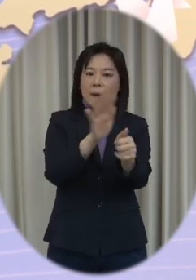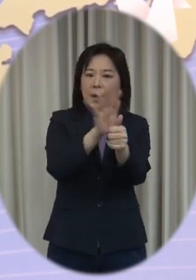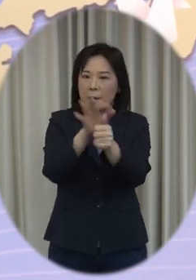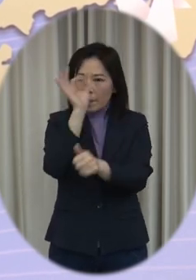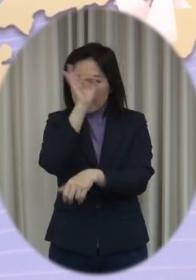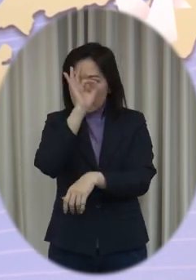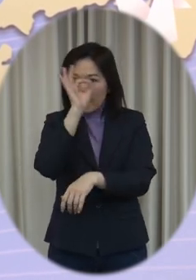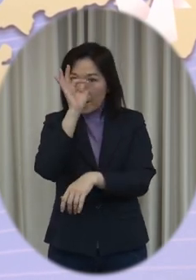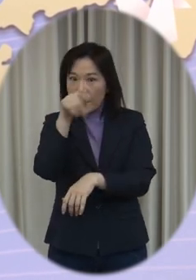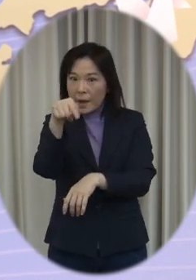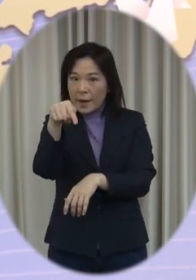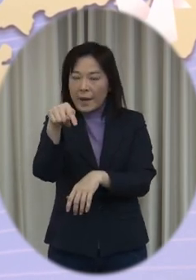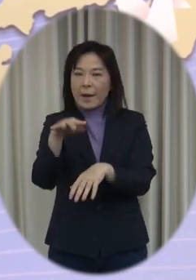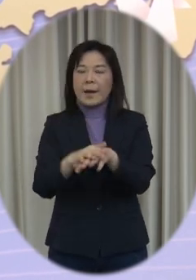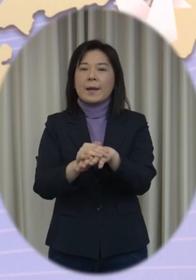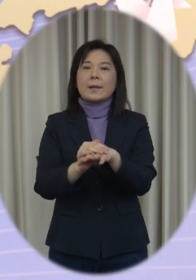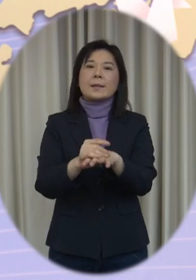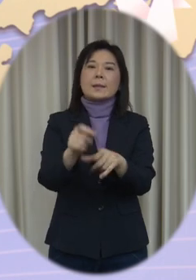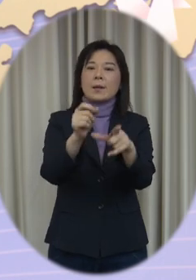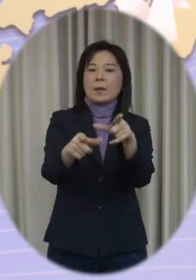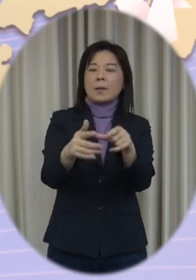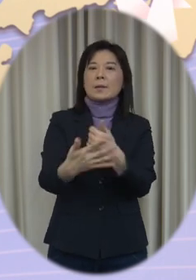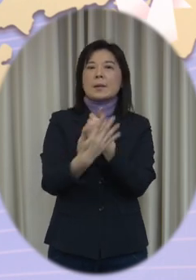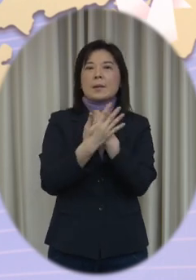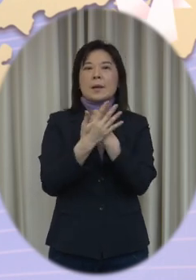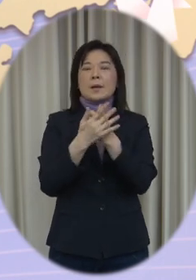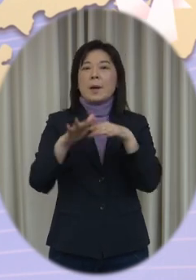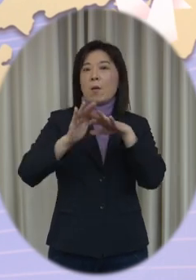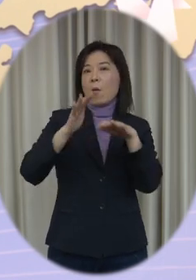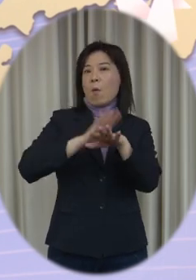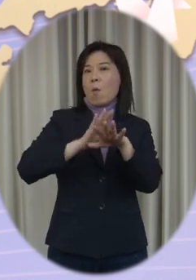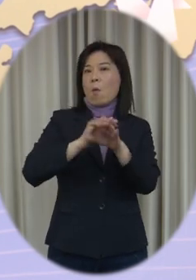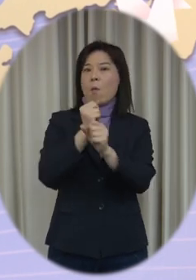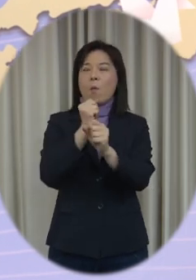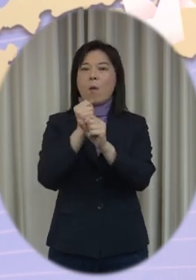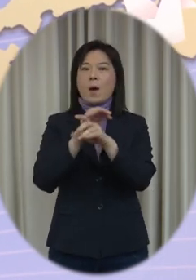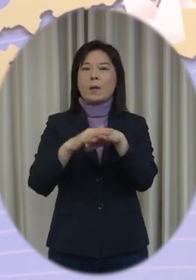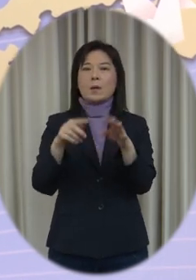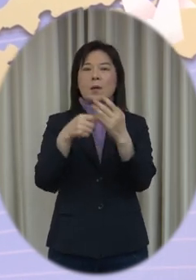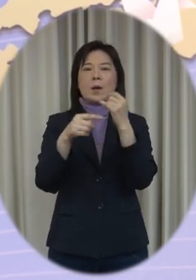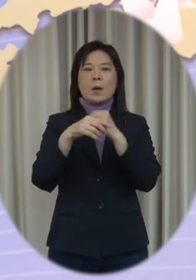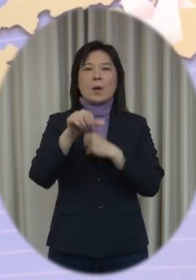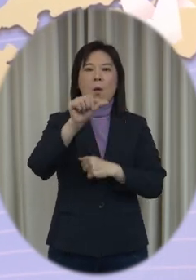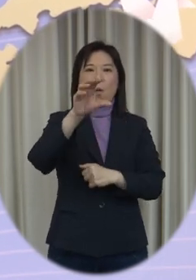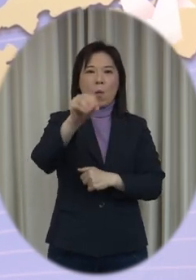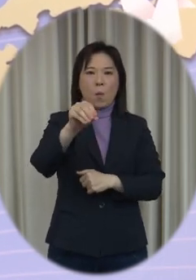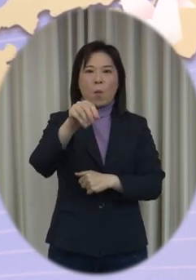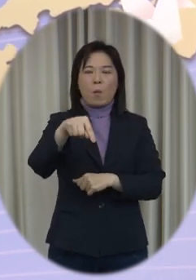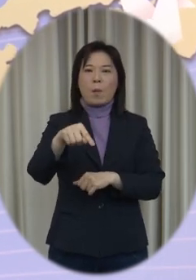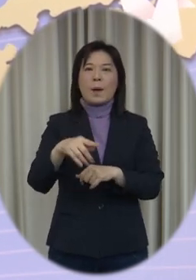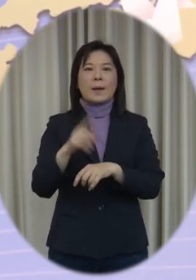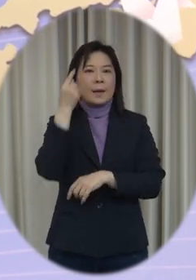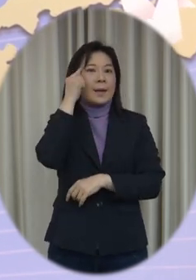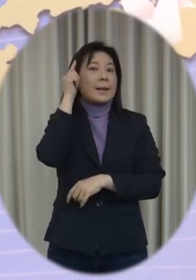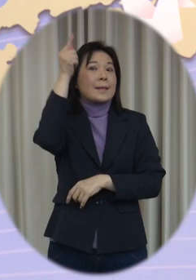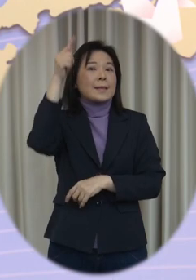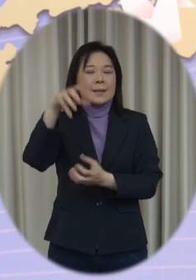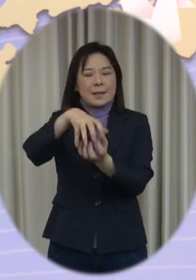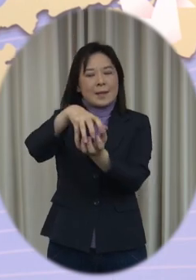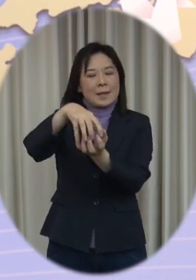商，帮我们制作了手工制作50000个很精致的漆器国和纪念的这个纪念